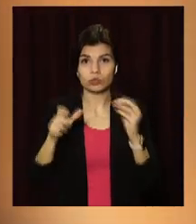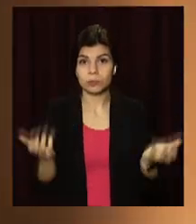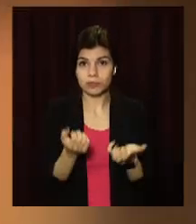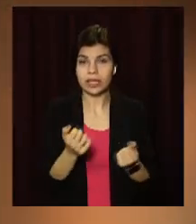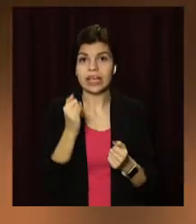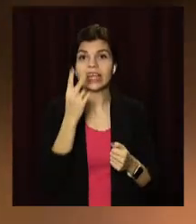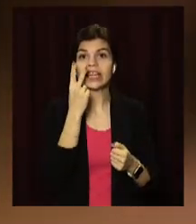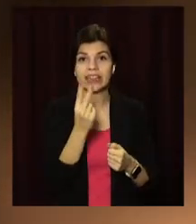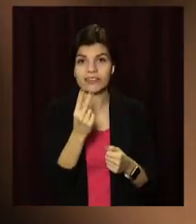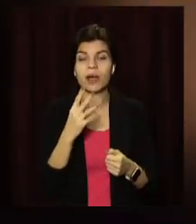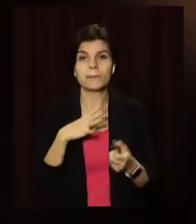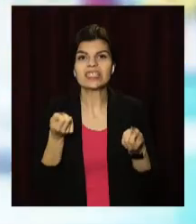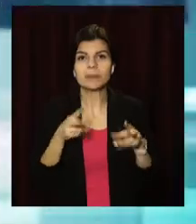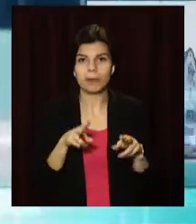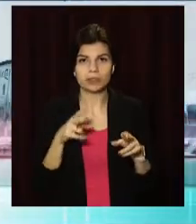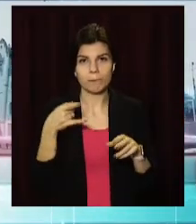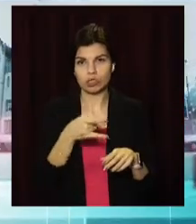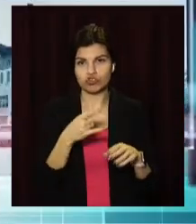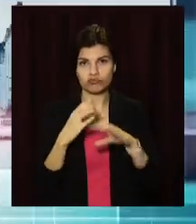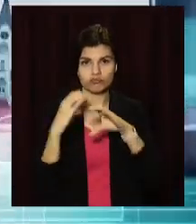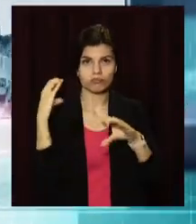2 одиниці спецтехніки.